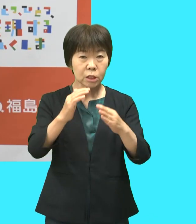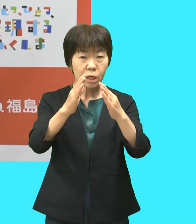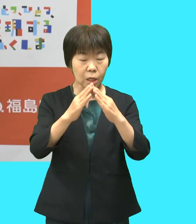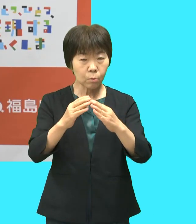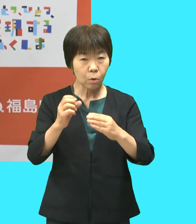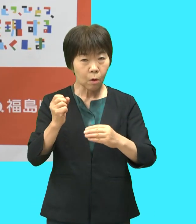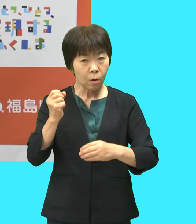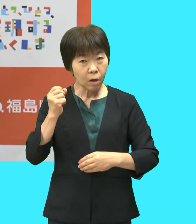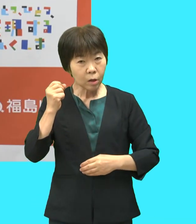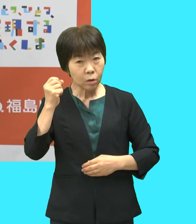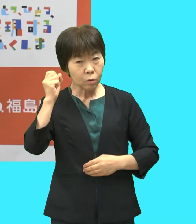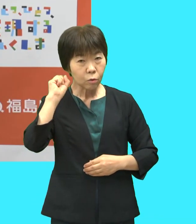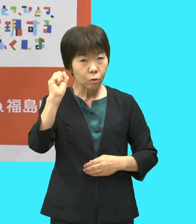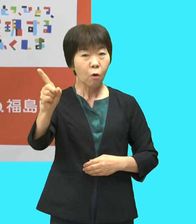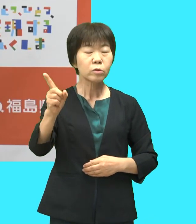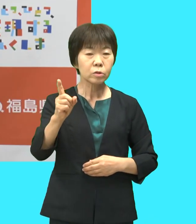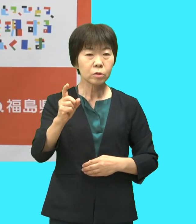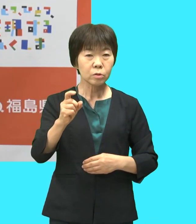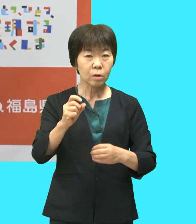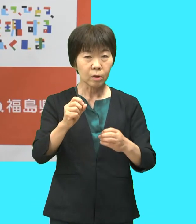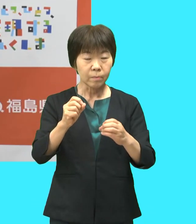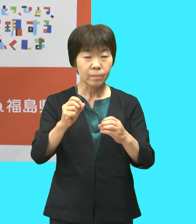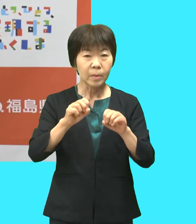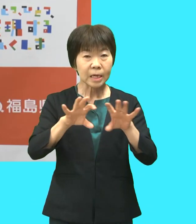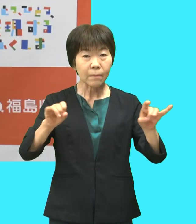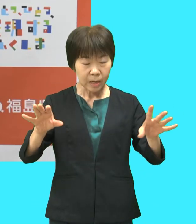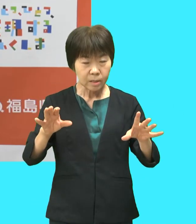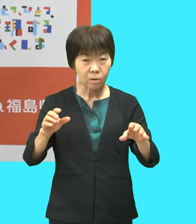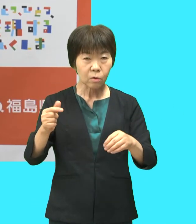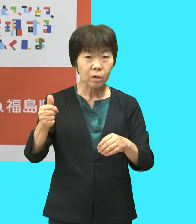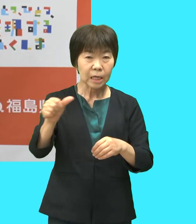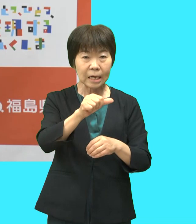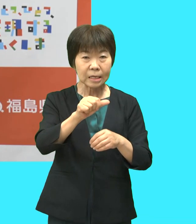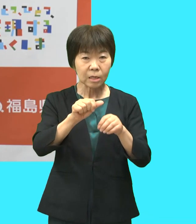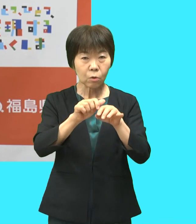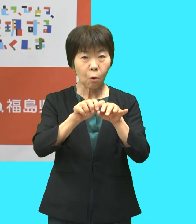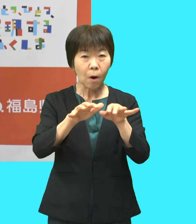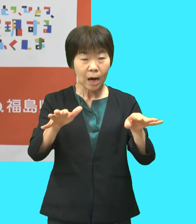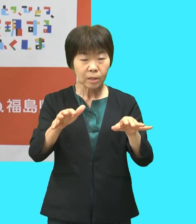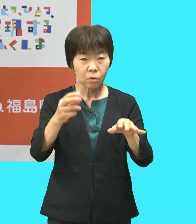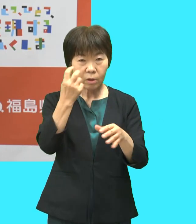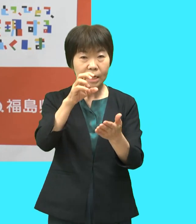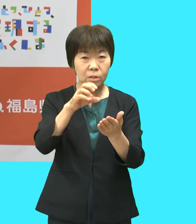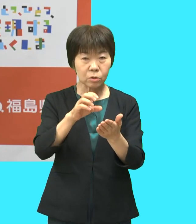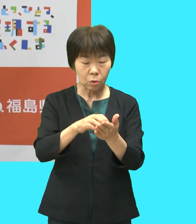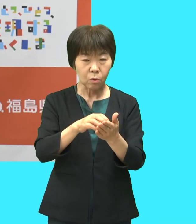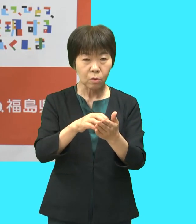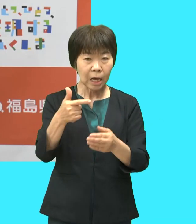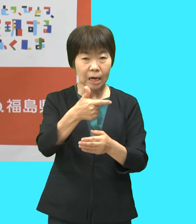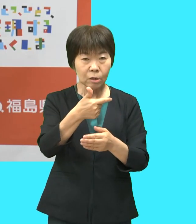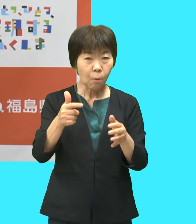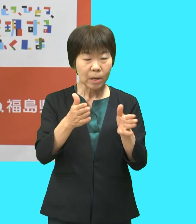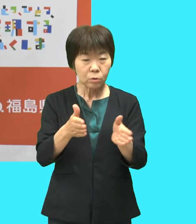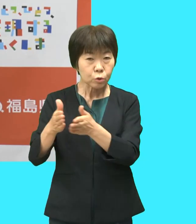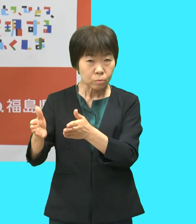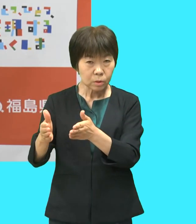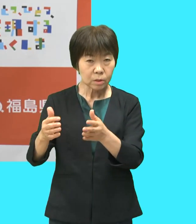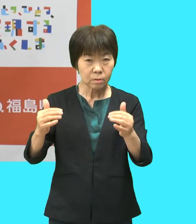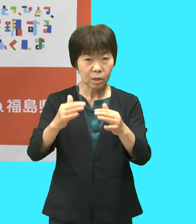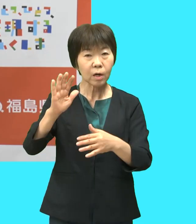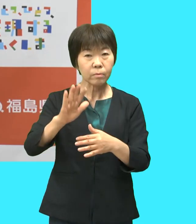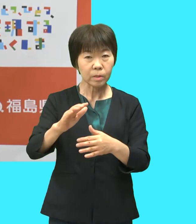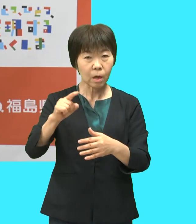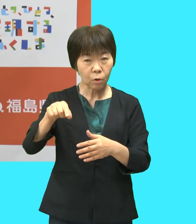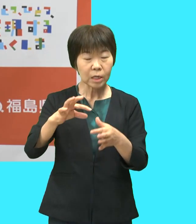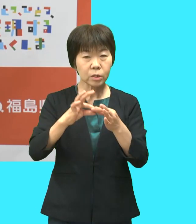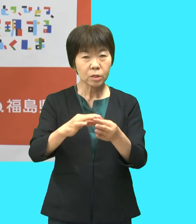開や、あと第5波の検証、第6波の備えという部分が話し合われましたけれども、はい、この辺についての知事の考えについて教えて